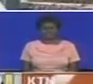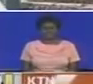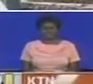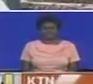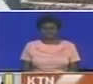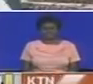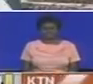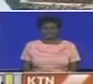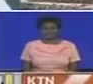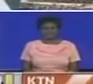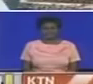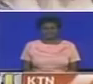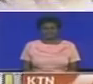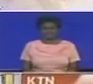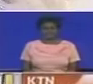He's a moral booster.